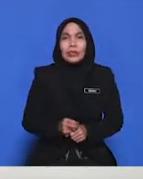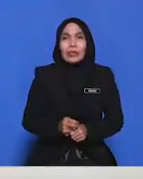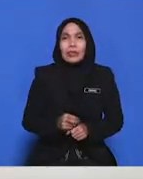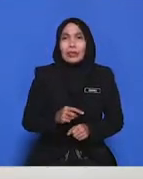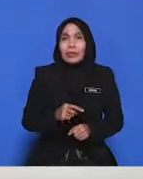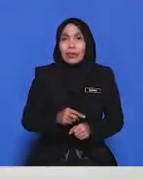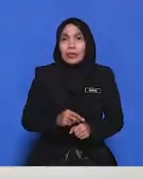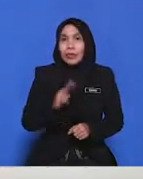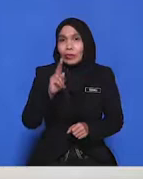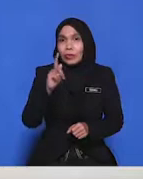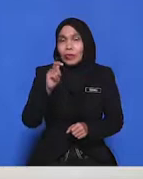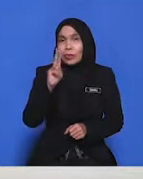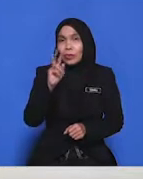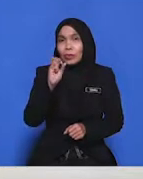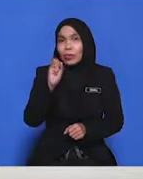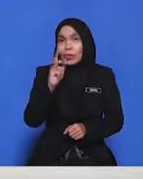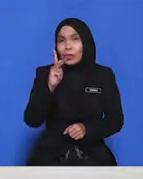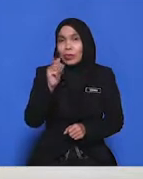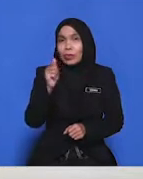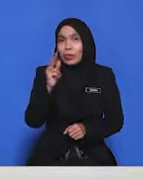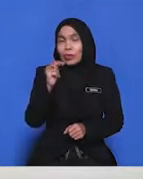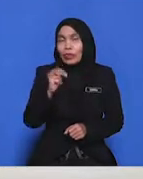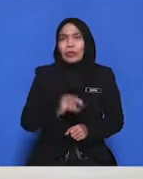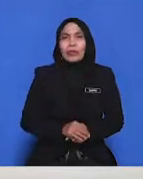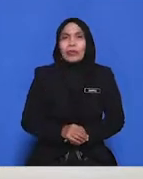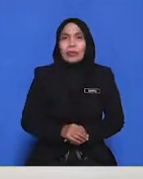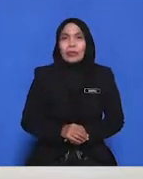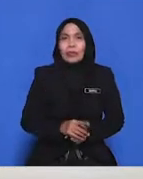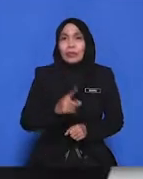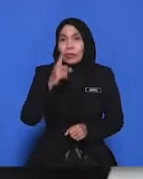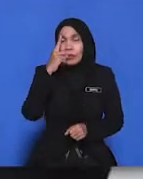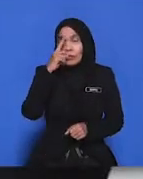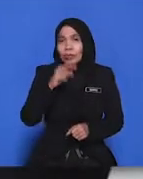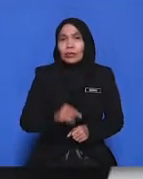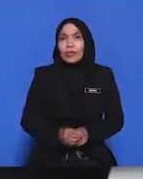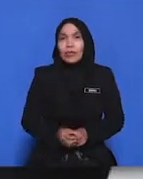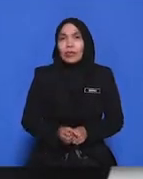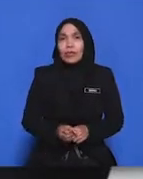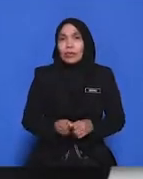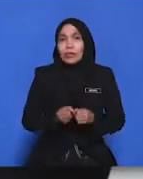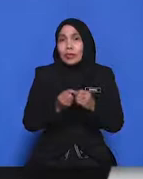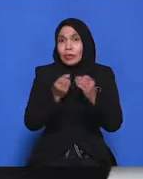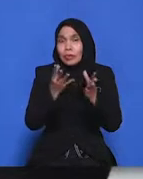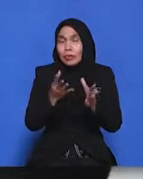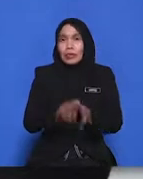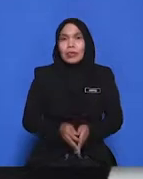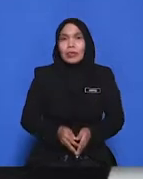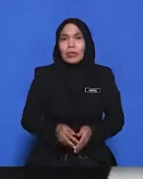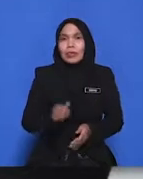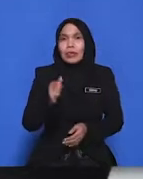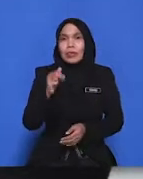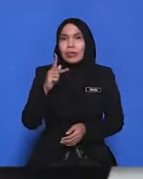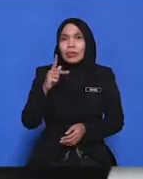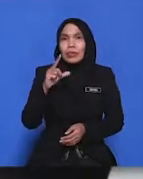diutuskan untuk menyempurnakan akhlak yang mulia. Penjajahan kuasa Eropah